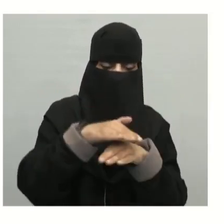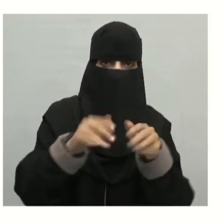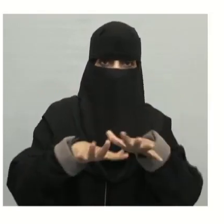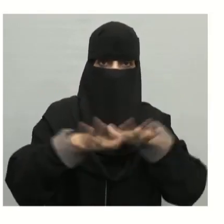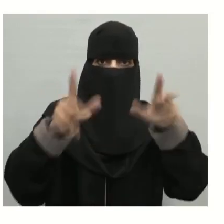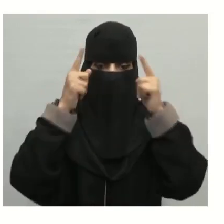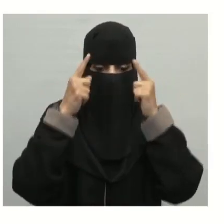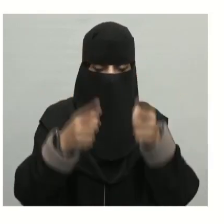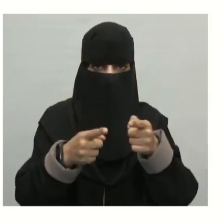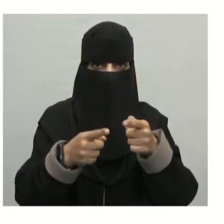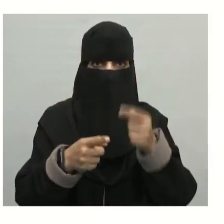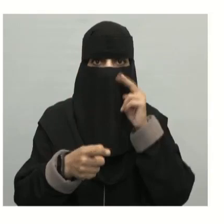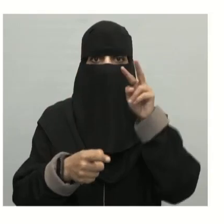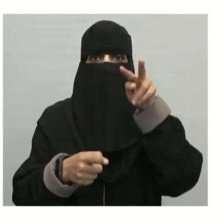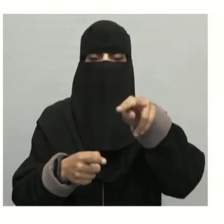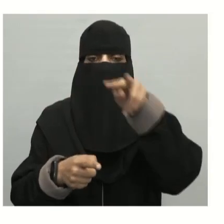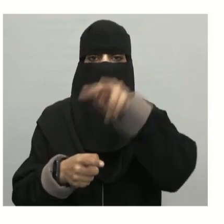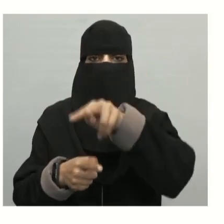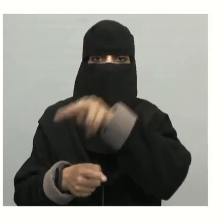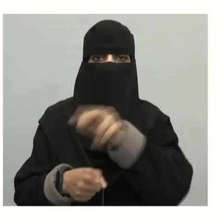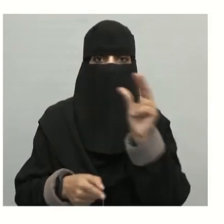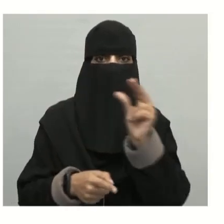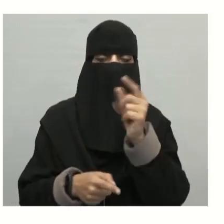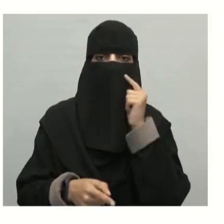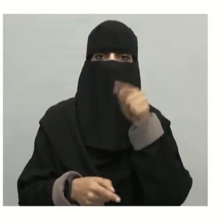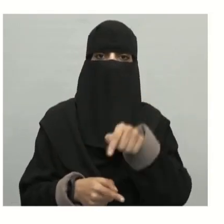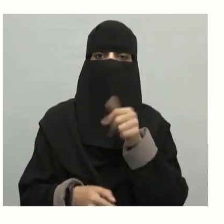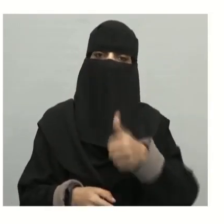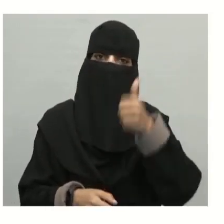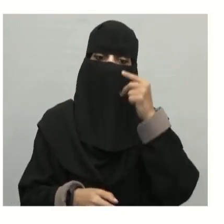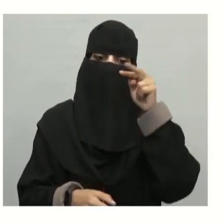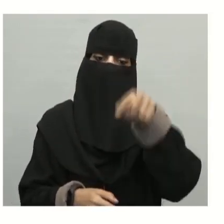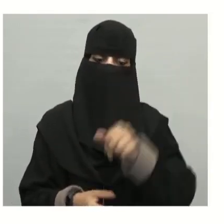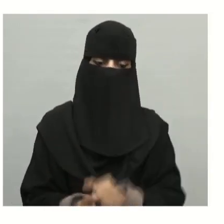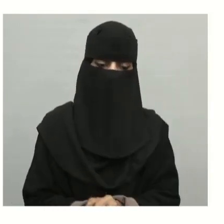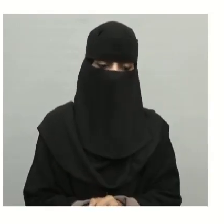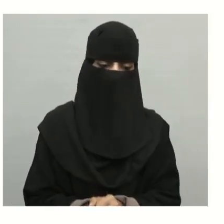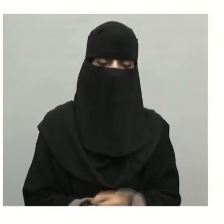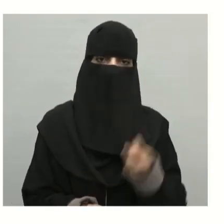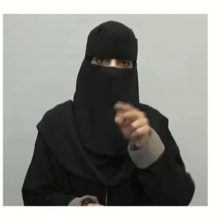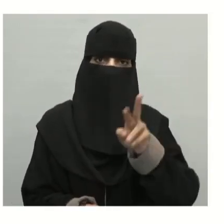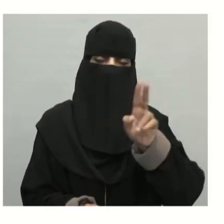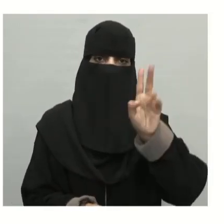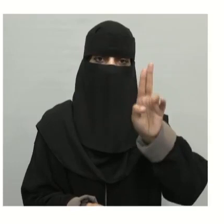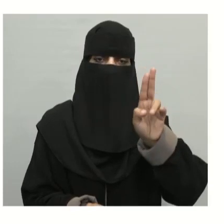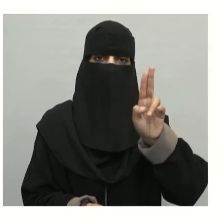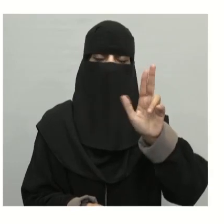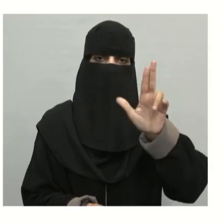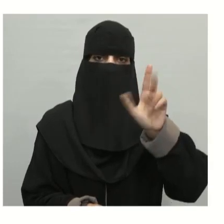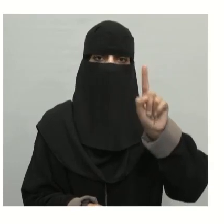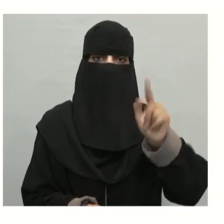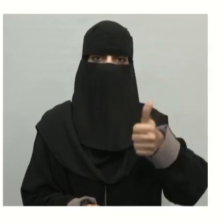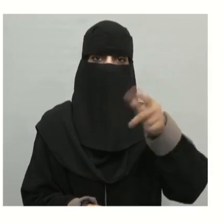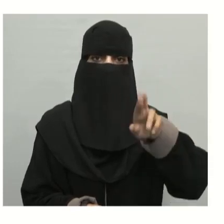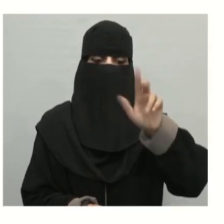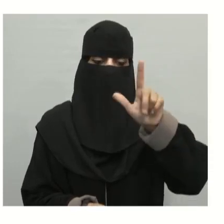انتشارا ويمكن رؤيه بلوراته بالعين المجرده ايضا البازلت معظم بلوراته لا يمكن رؤيتها